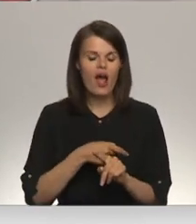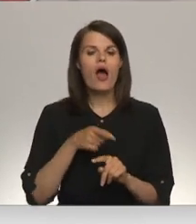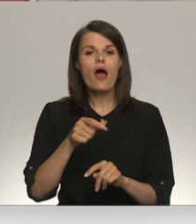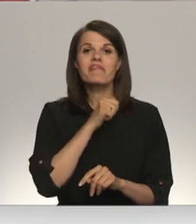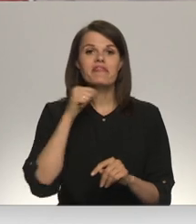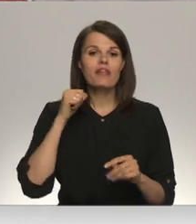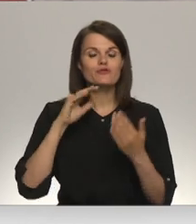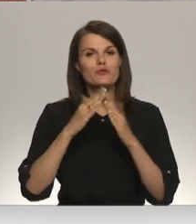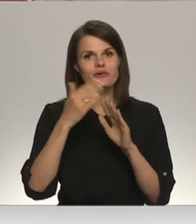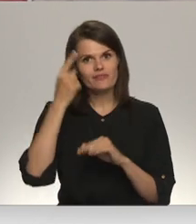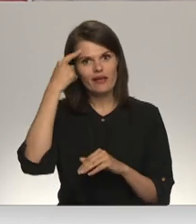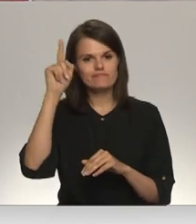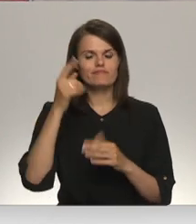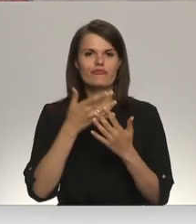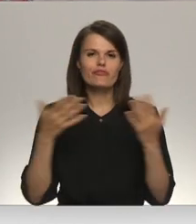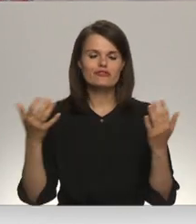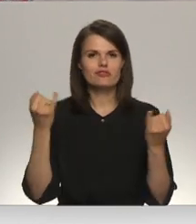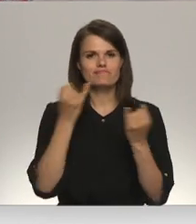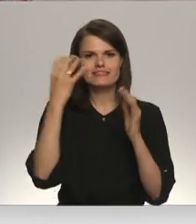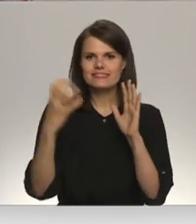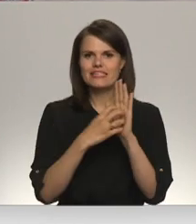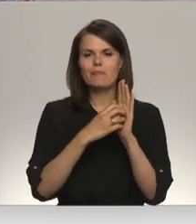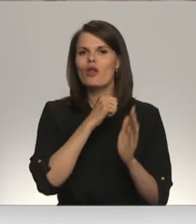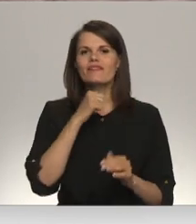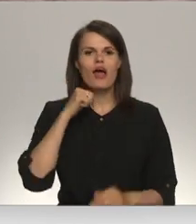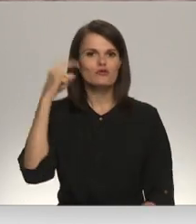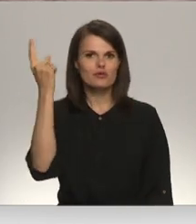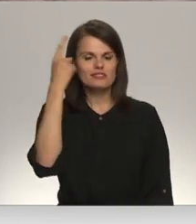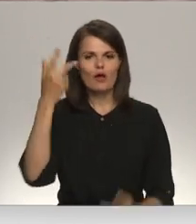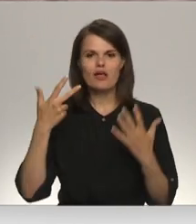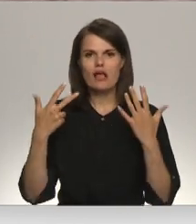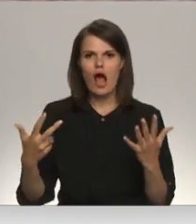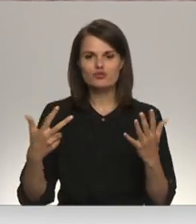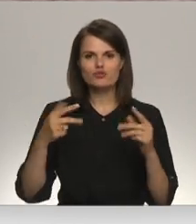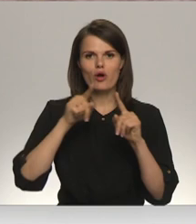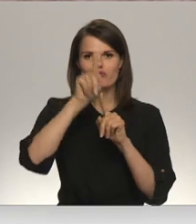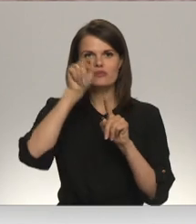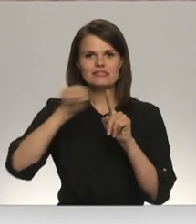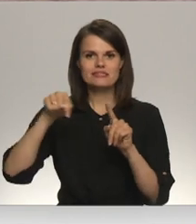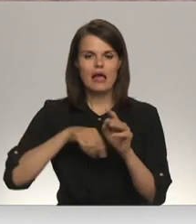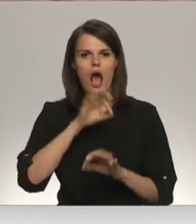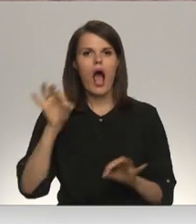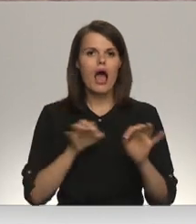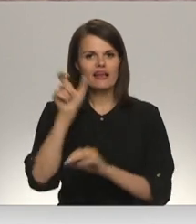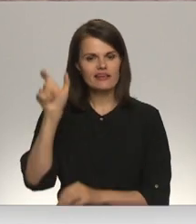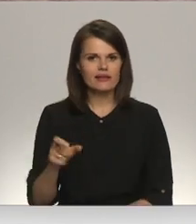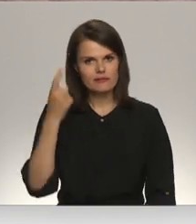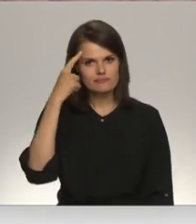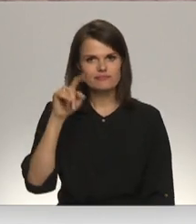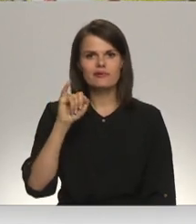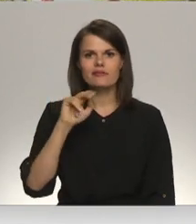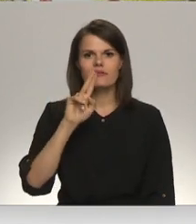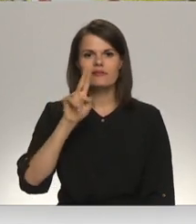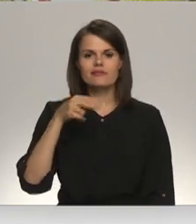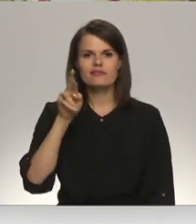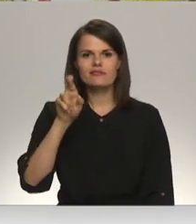pilsētā varētu iedzīvināt etnogrāfiskā simbola Talsu saulītes 8 starus, ir arhitekte Indra Kļaviņa. Vēlāk droši vien